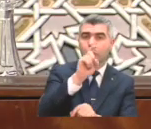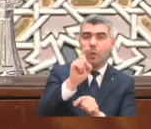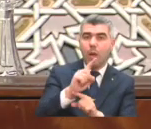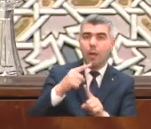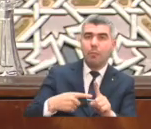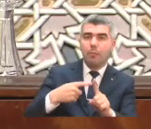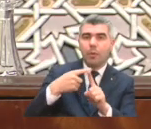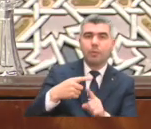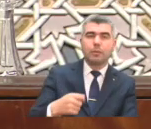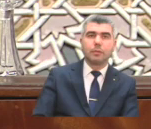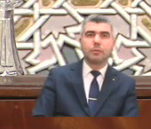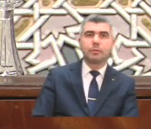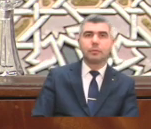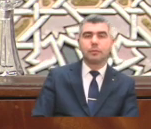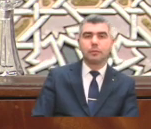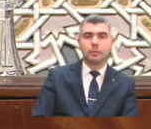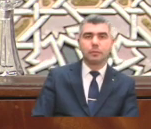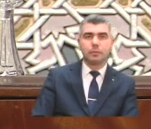الموضوع؟